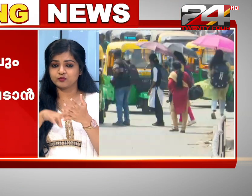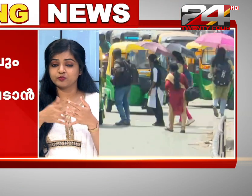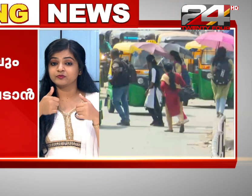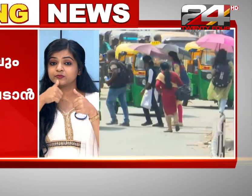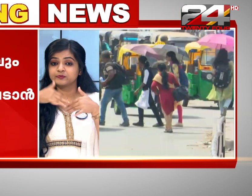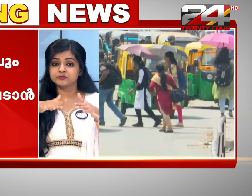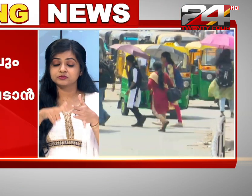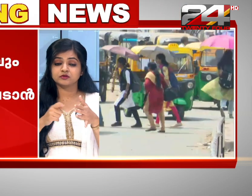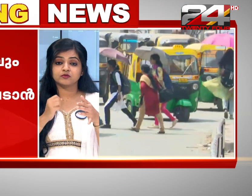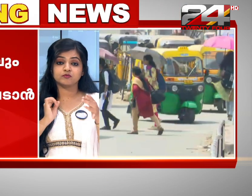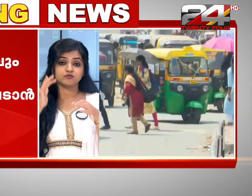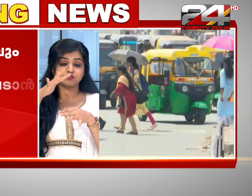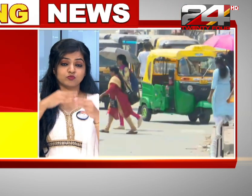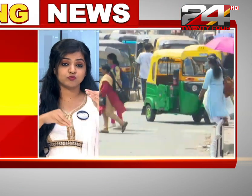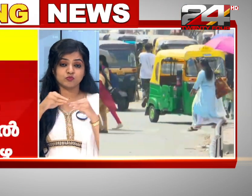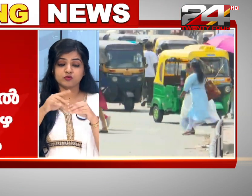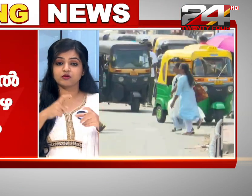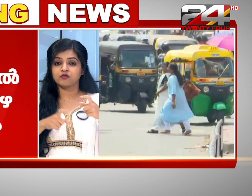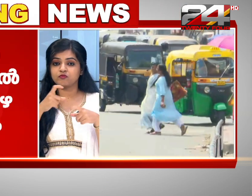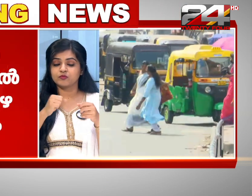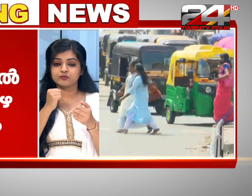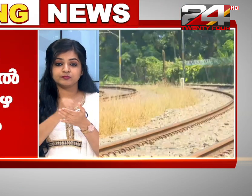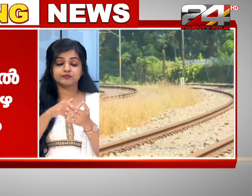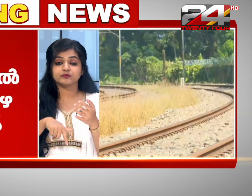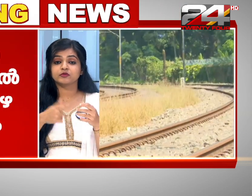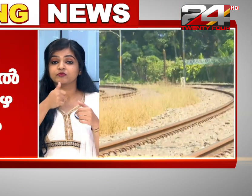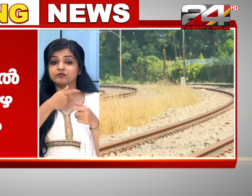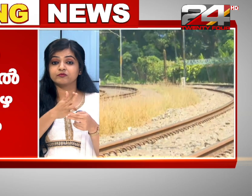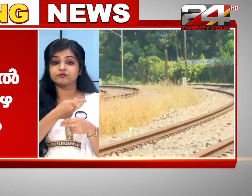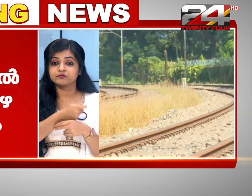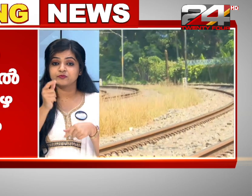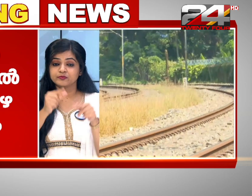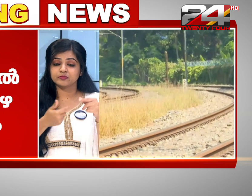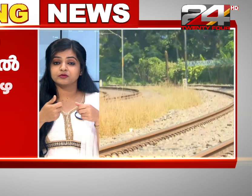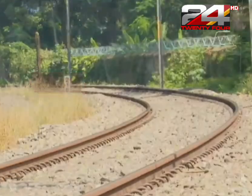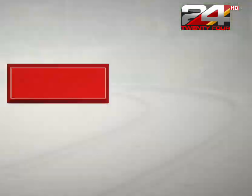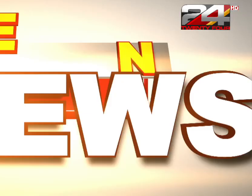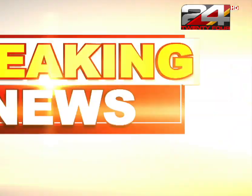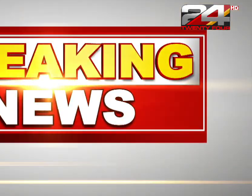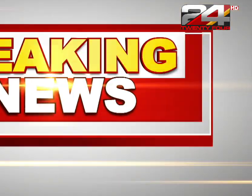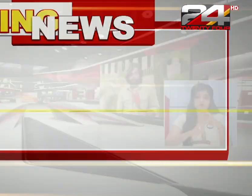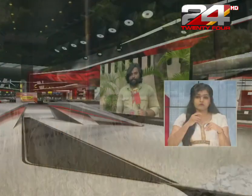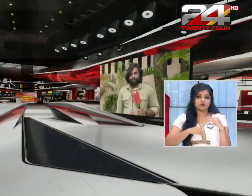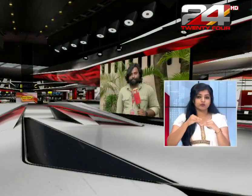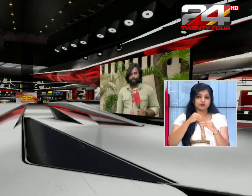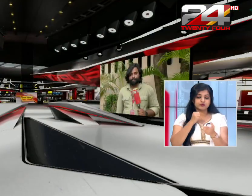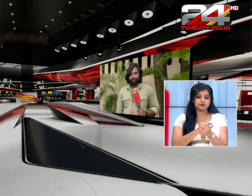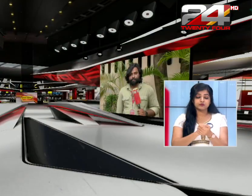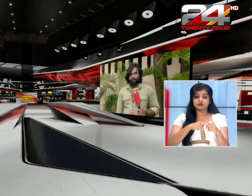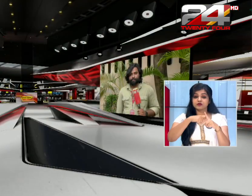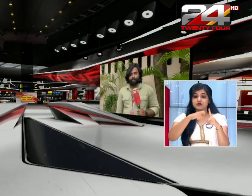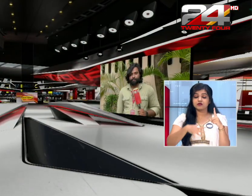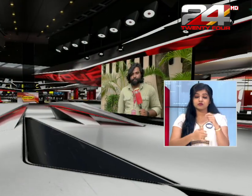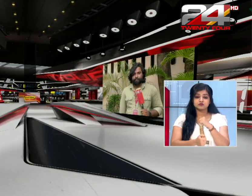സാധ്യത പ്രവചിക്കുന്നുണ്ട്. അതിനുള്ള മുന്നറിയിപ്പ് കൂടി നൽകുന്നുണ്ട്. മത്സ്യത്തൊഴിലാളികളും തീരദേശവാസികളും ജാഗ്രത പാലിക്കേണ്ടതുണ്ട്. ശരി, എന്തായാലും